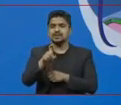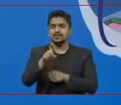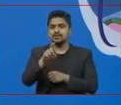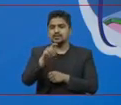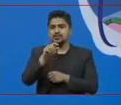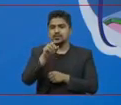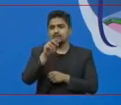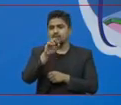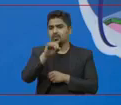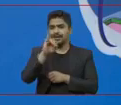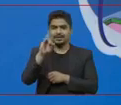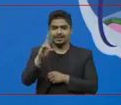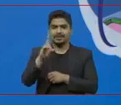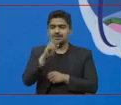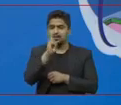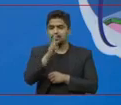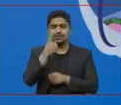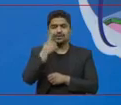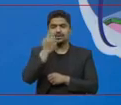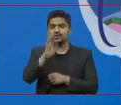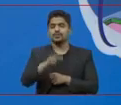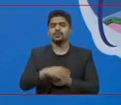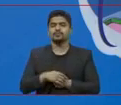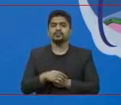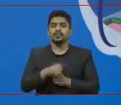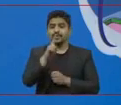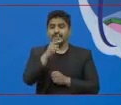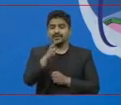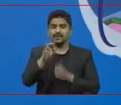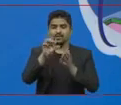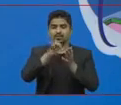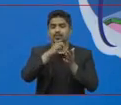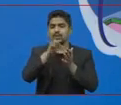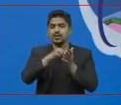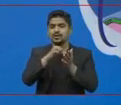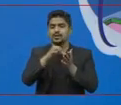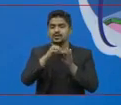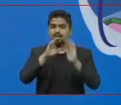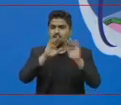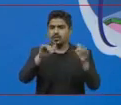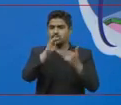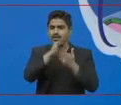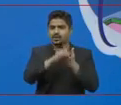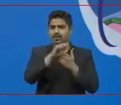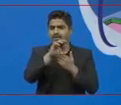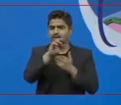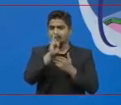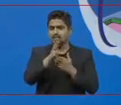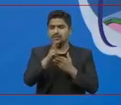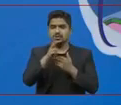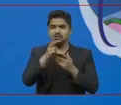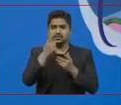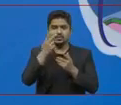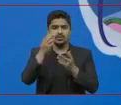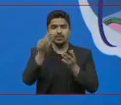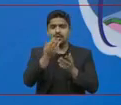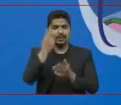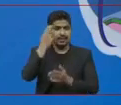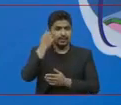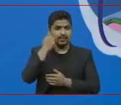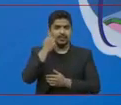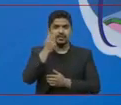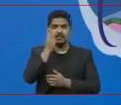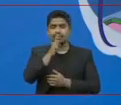अहिले नयाँ भेरिएन्ट आएको हकमा, त्यो देखियो। त्यसै गरी 1 जना पोखराको फरक भेरिएन्ट तर भेरिएन्ट अफ कन्सर्न नभएको फेरि भेटियो। र